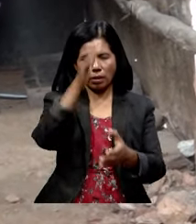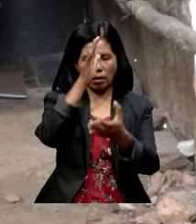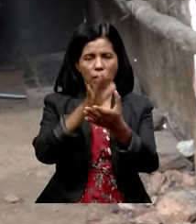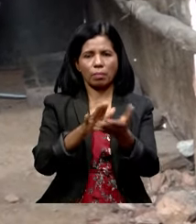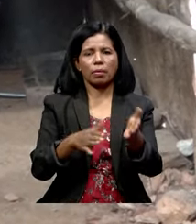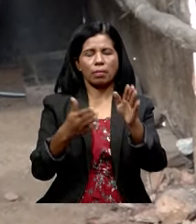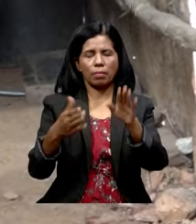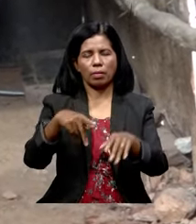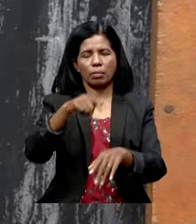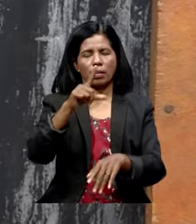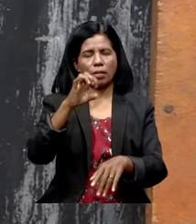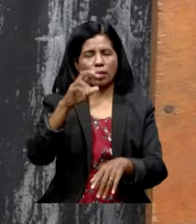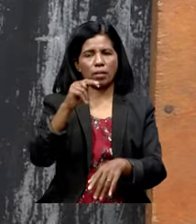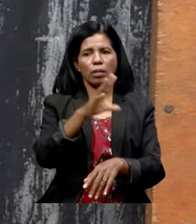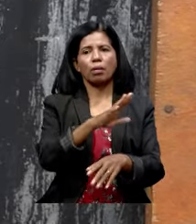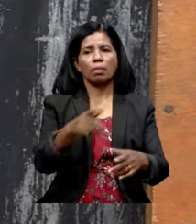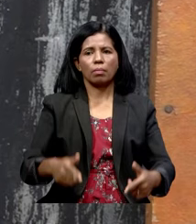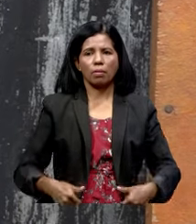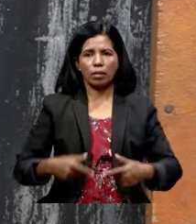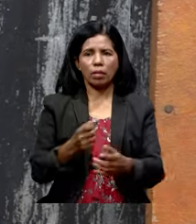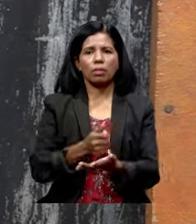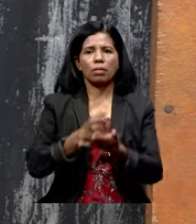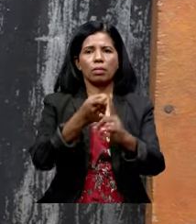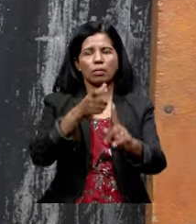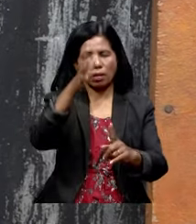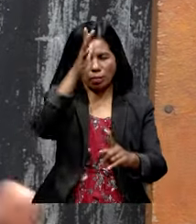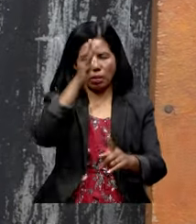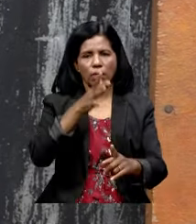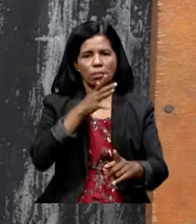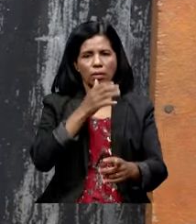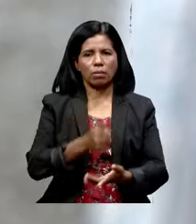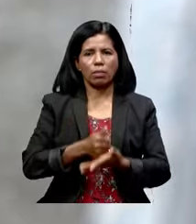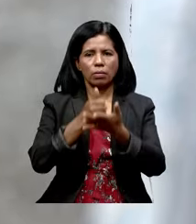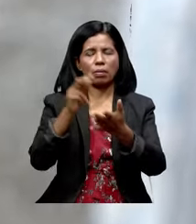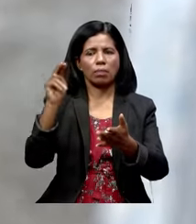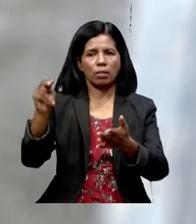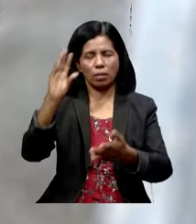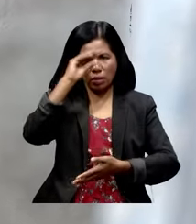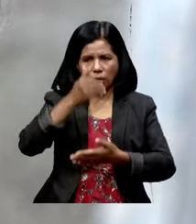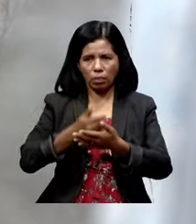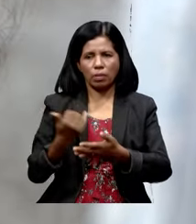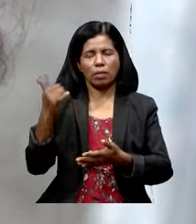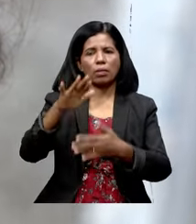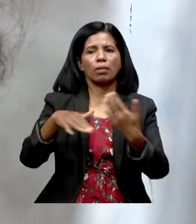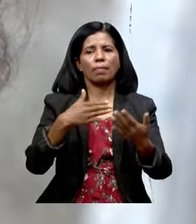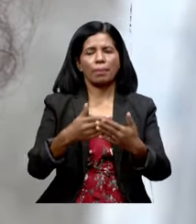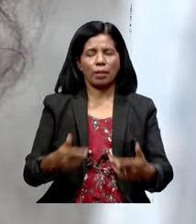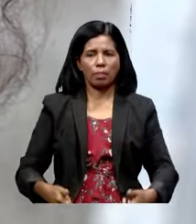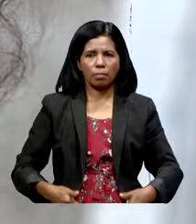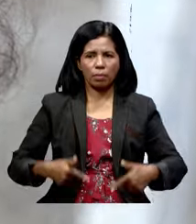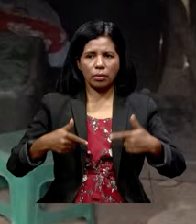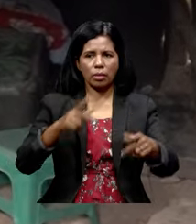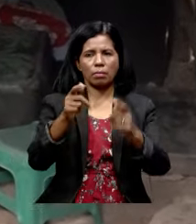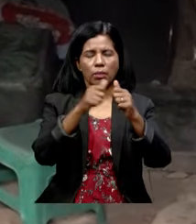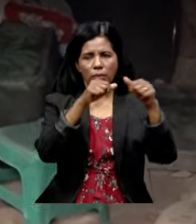Paulina Morris de Penedet batulung husi inanaman, hudi tau matam bania noni oan sira. Paulina Morris so kondisau